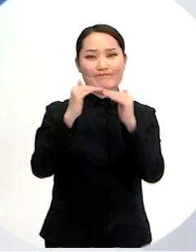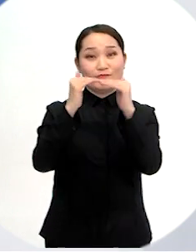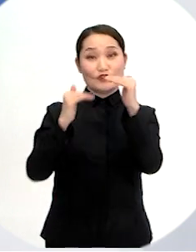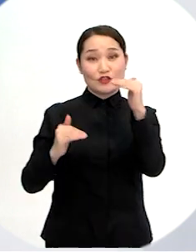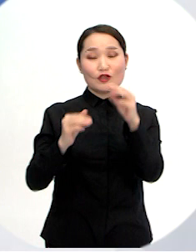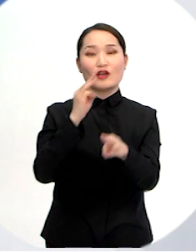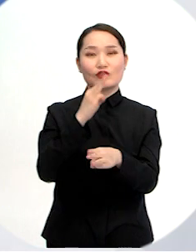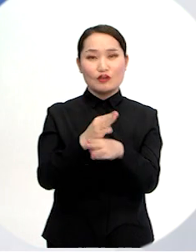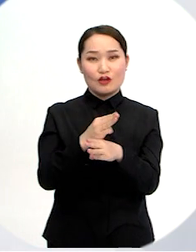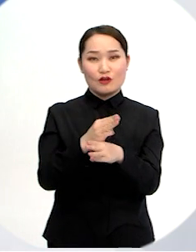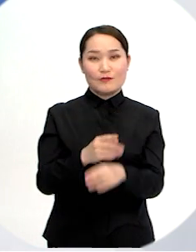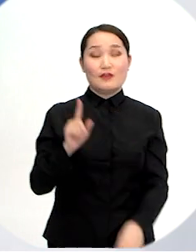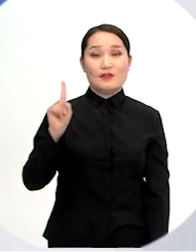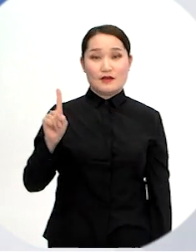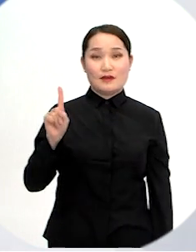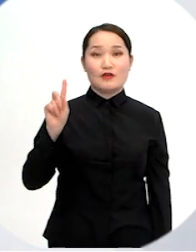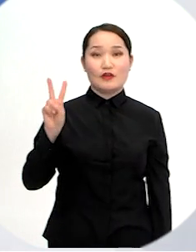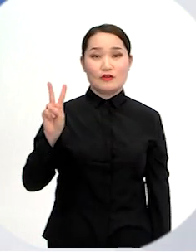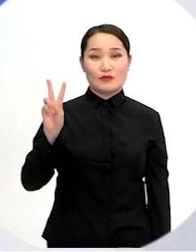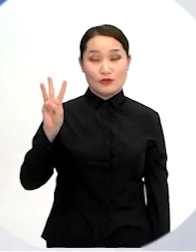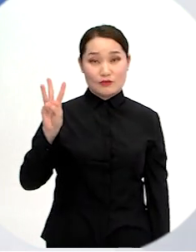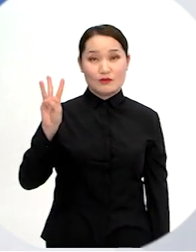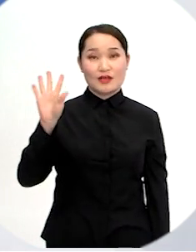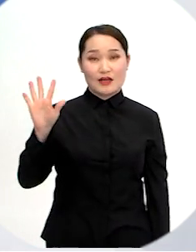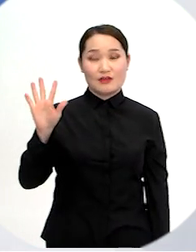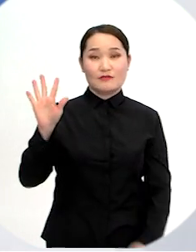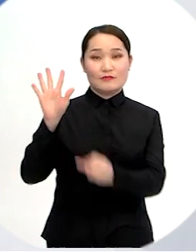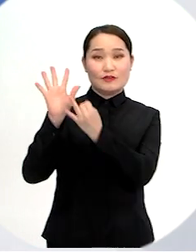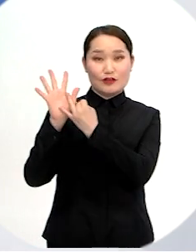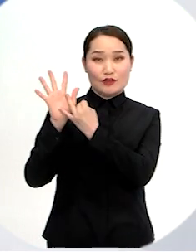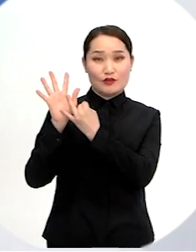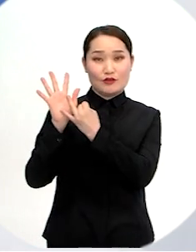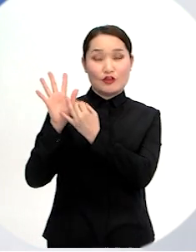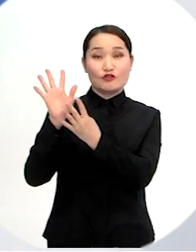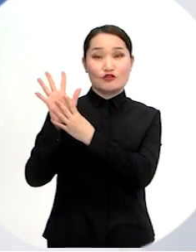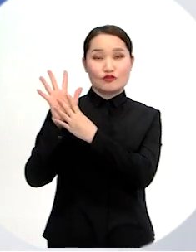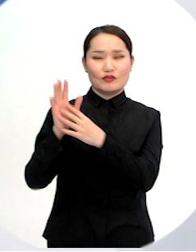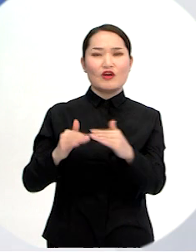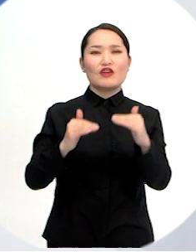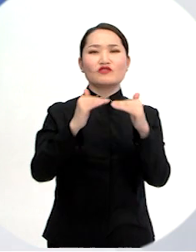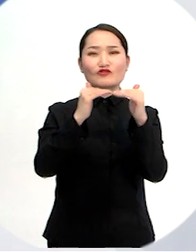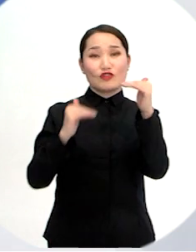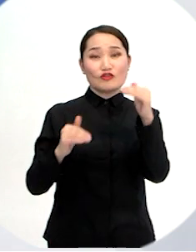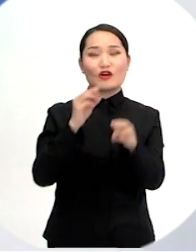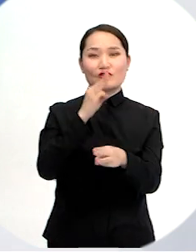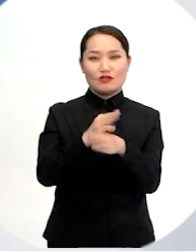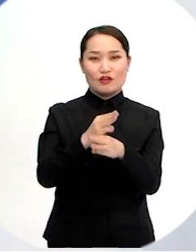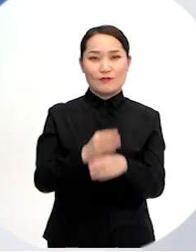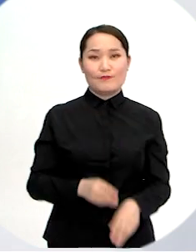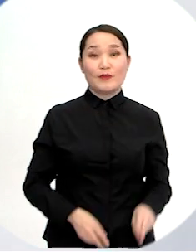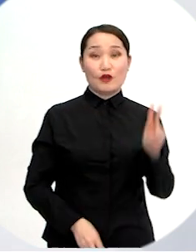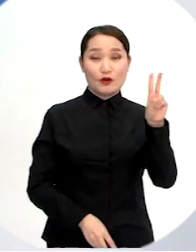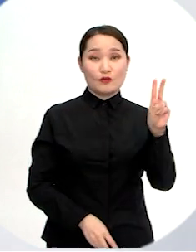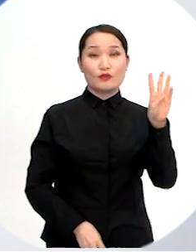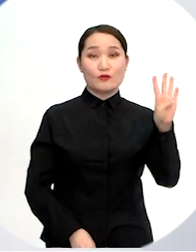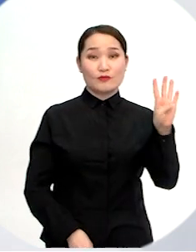сундгай тоо. 1, 3, 5, 7, 9 сундгай тоо.